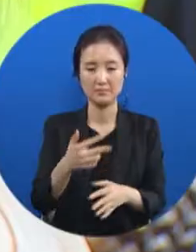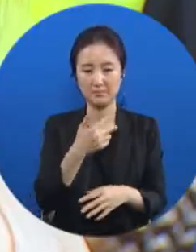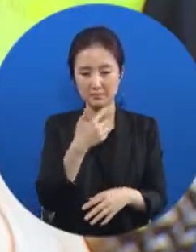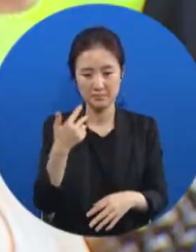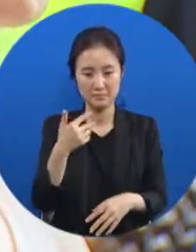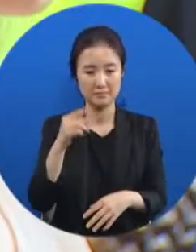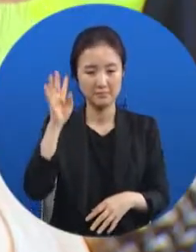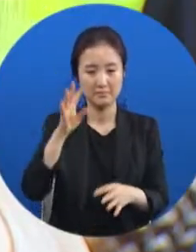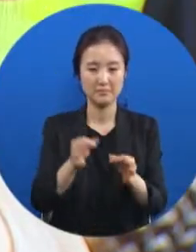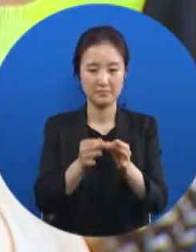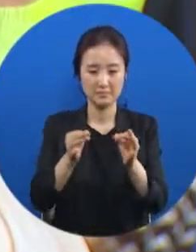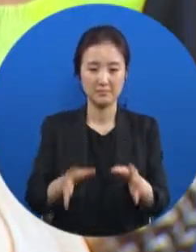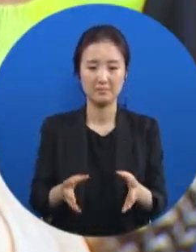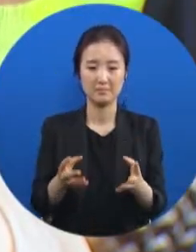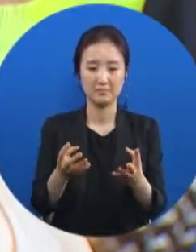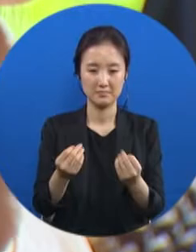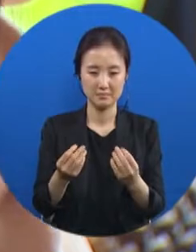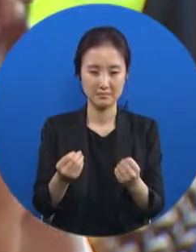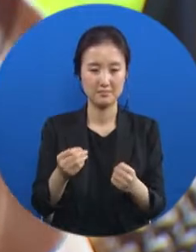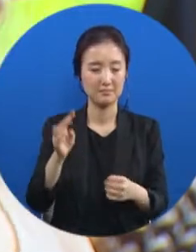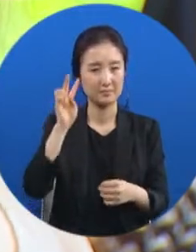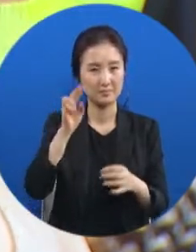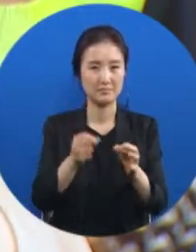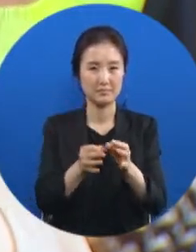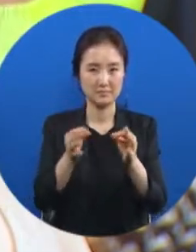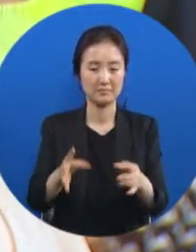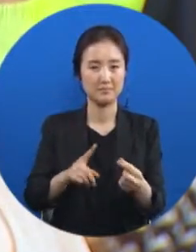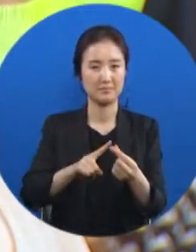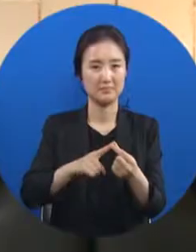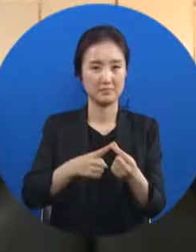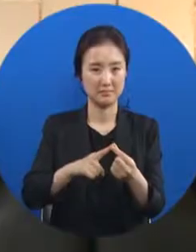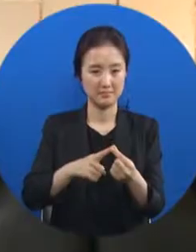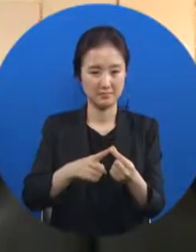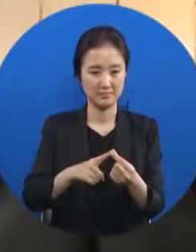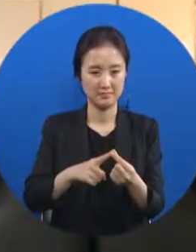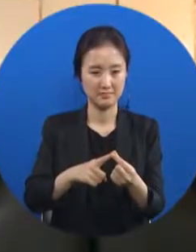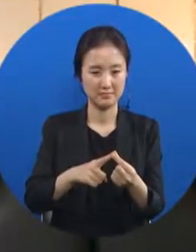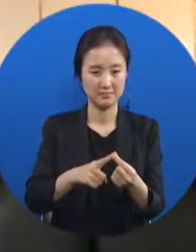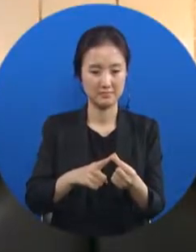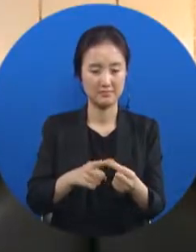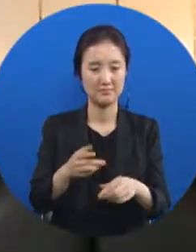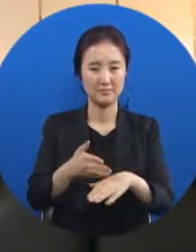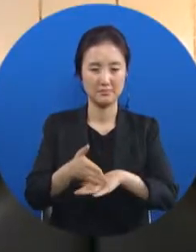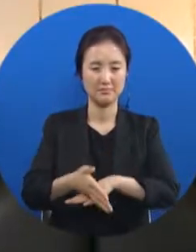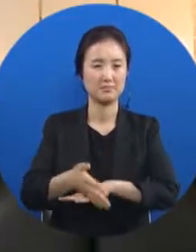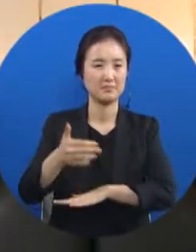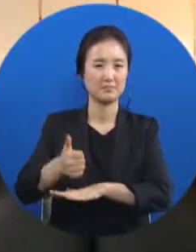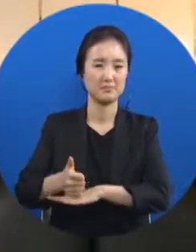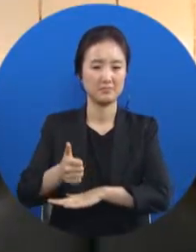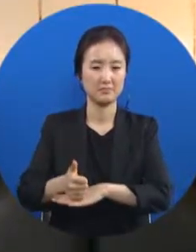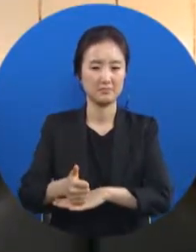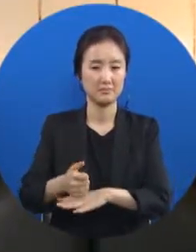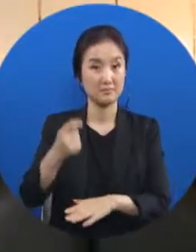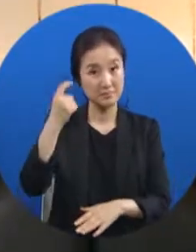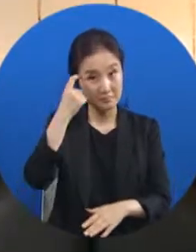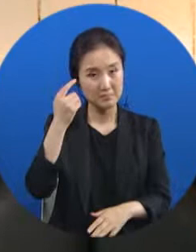4일 동안 수학, 뭐 이틀 동안 국어. 왜 국어는 제일 조금 해서 항상. 그리고 국어는 항상 제일 늦게. 왜?